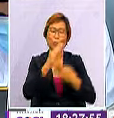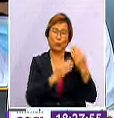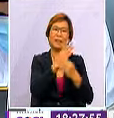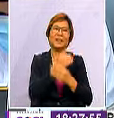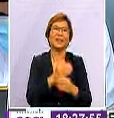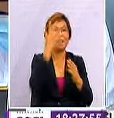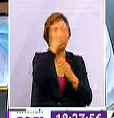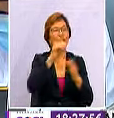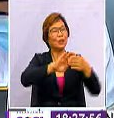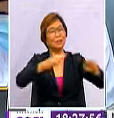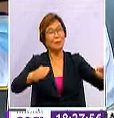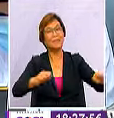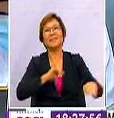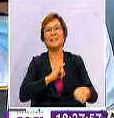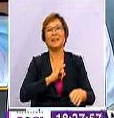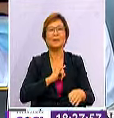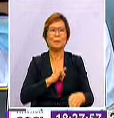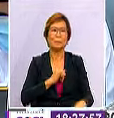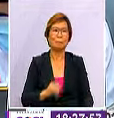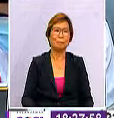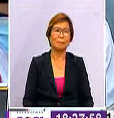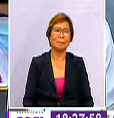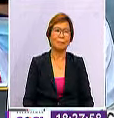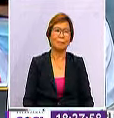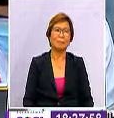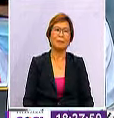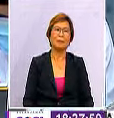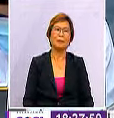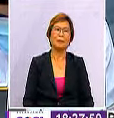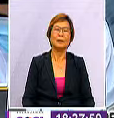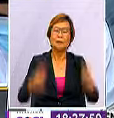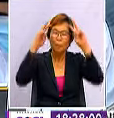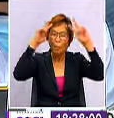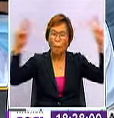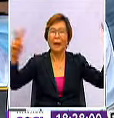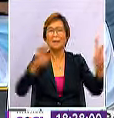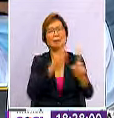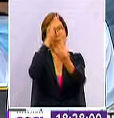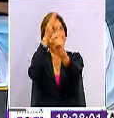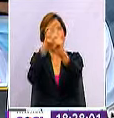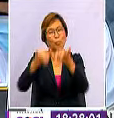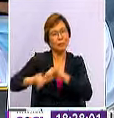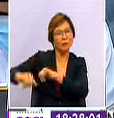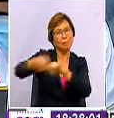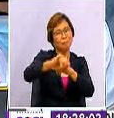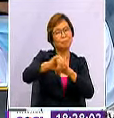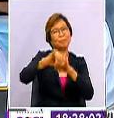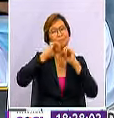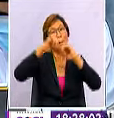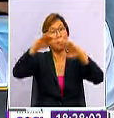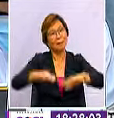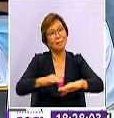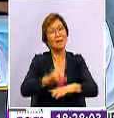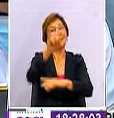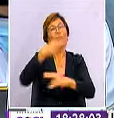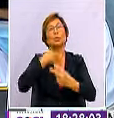bahasa, yang bernamai kan permai, yang sehaluan kan keberkatan, yang